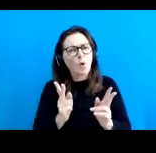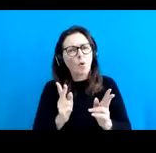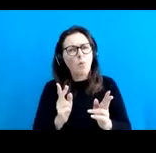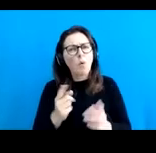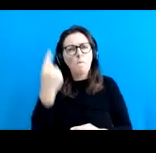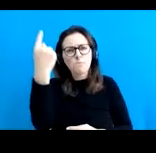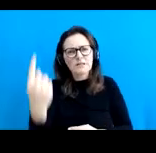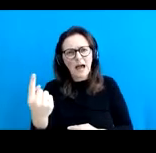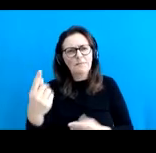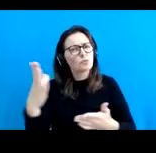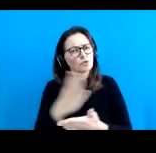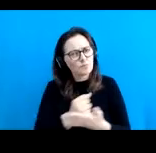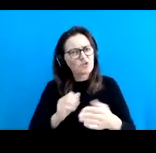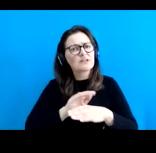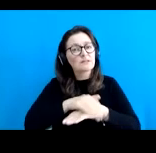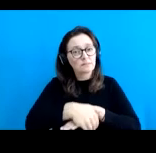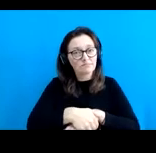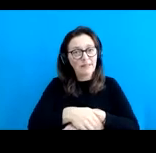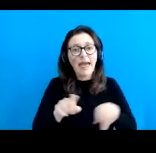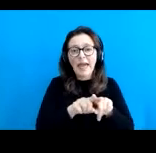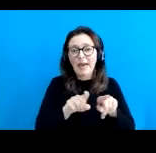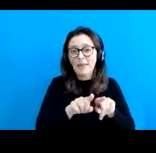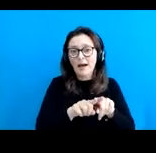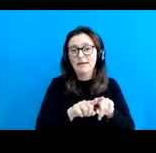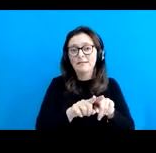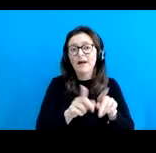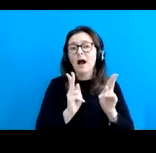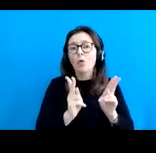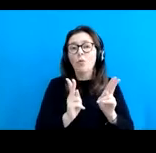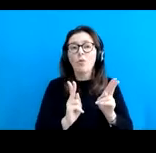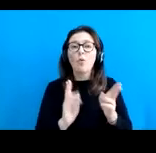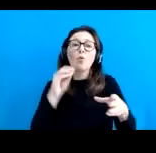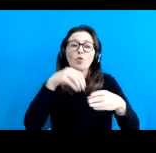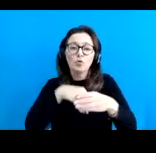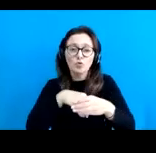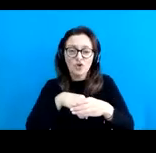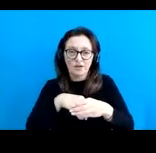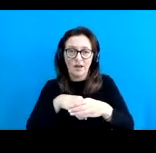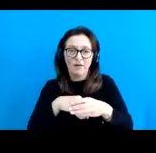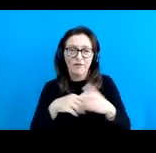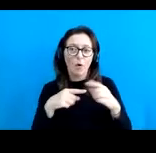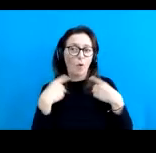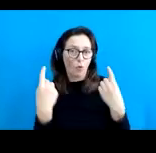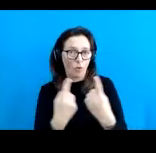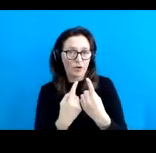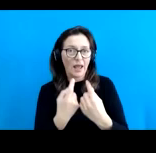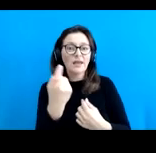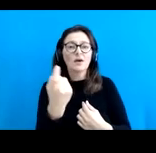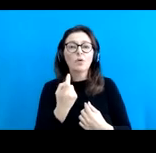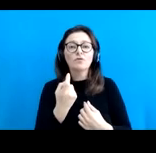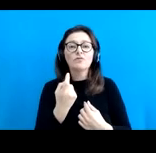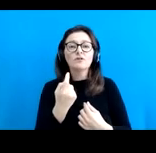in zadovoljen ter kako uspešno bo vključen okolje, je odvisno od tega, kako ga bo okolje razumelo in